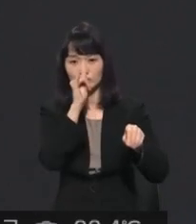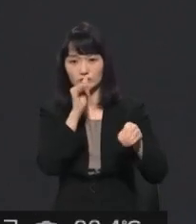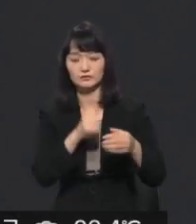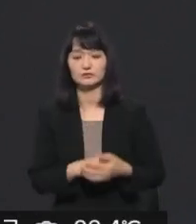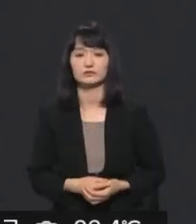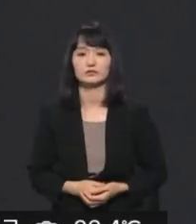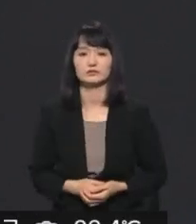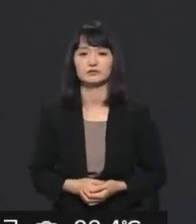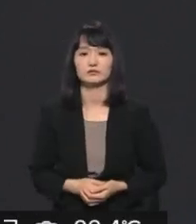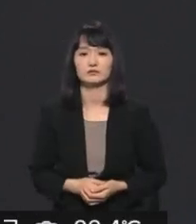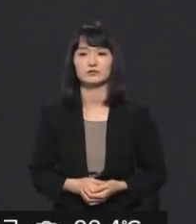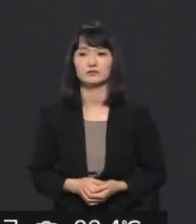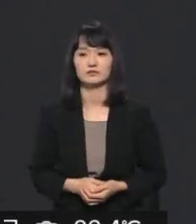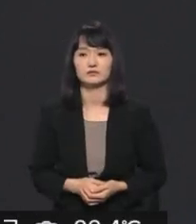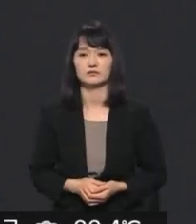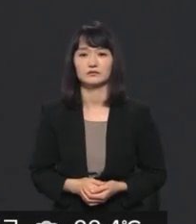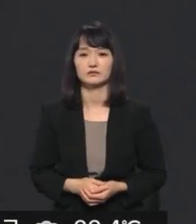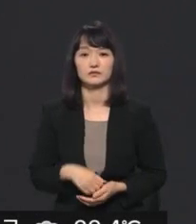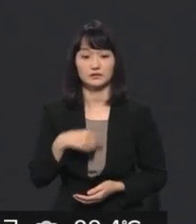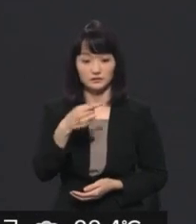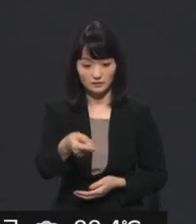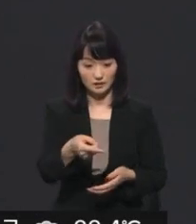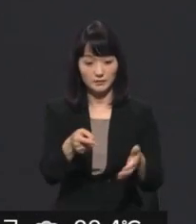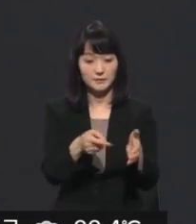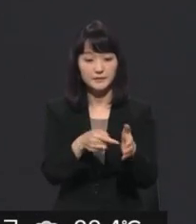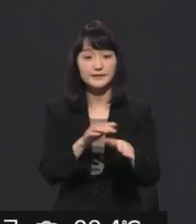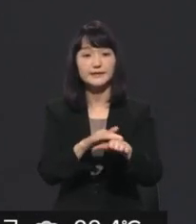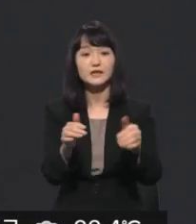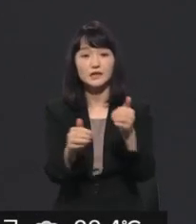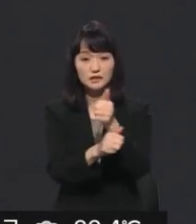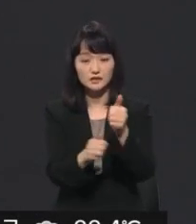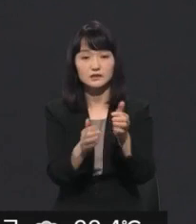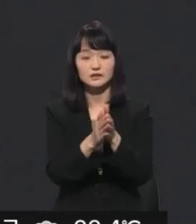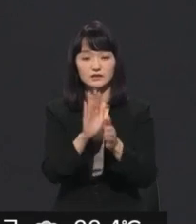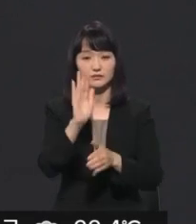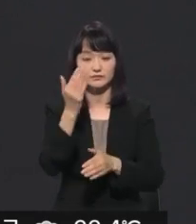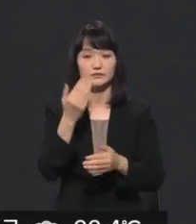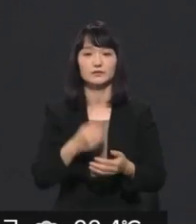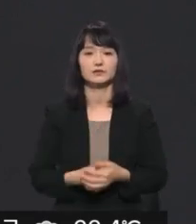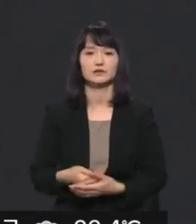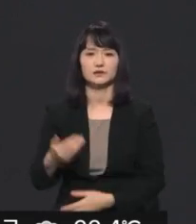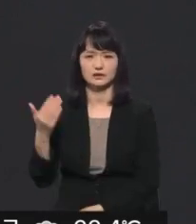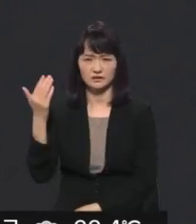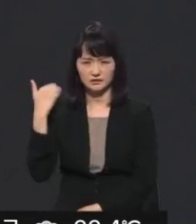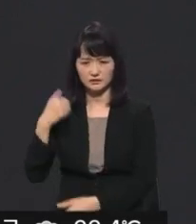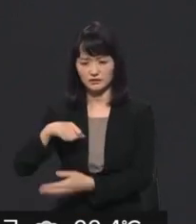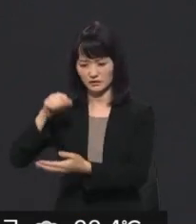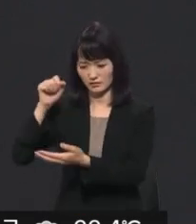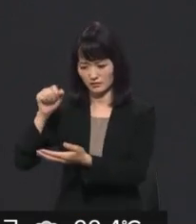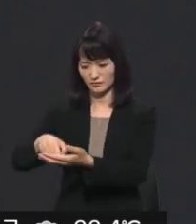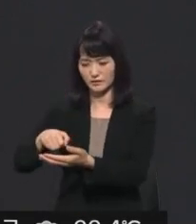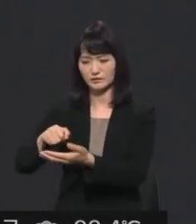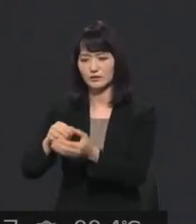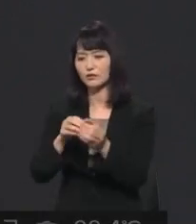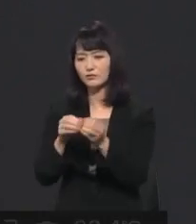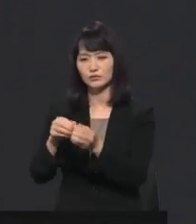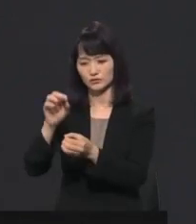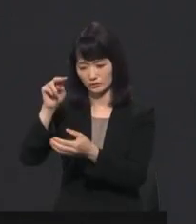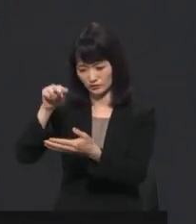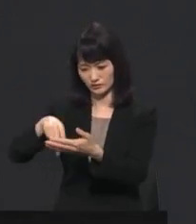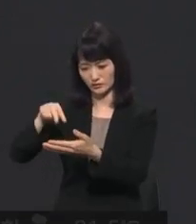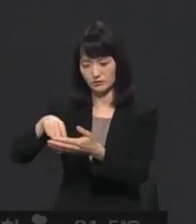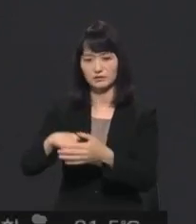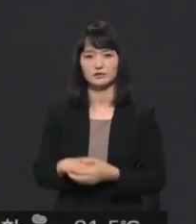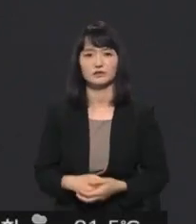하면 그리고 비대위를 출금 시키면 되거든요 근데 이제 지난번 판결문을 잘 보면 비상